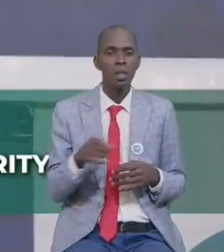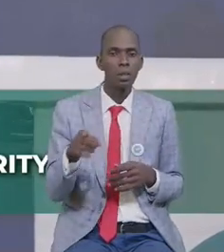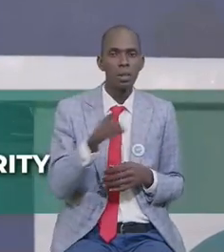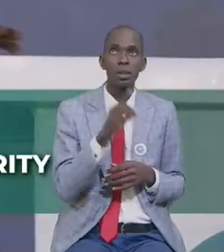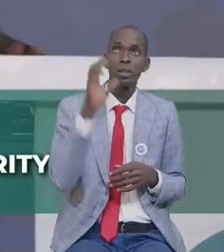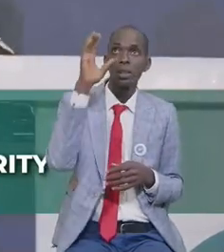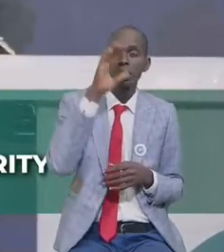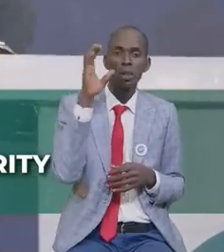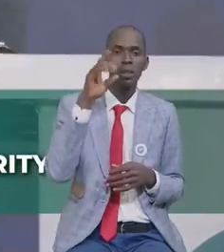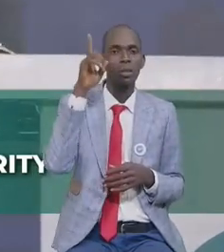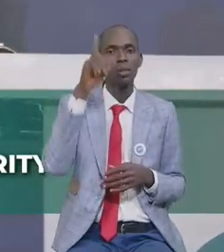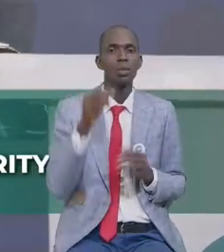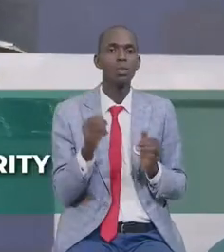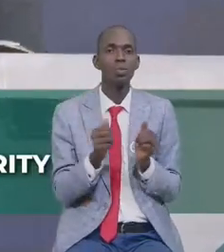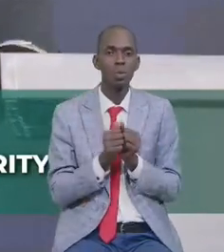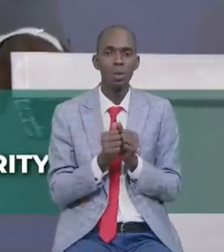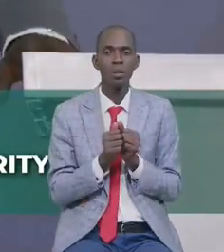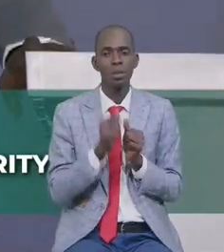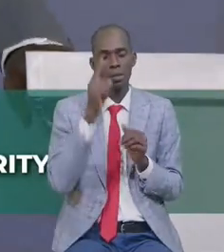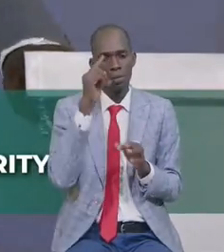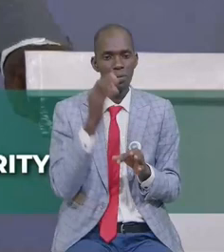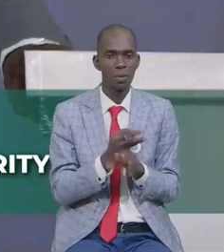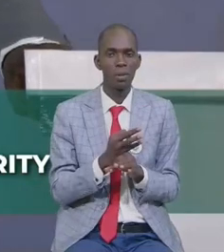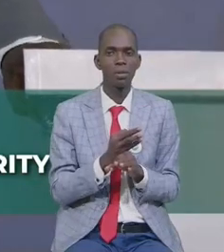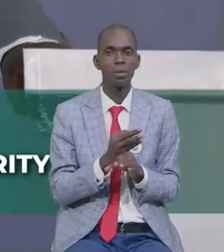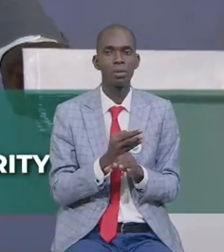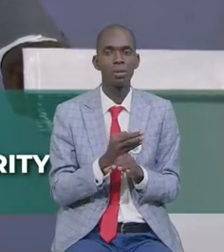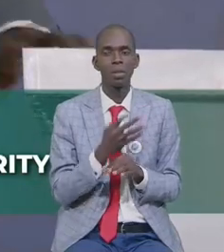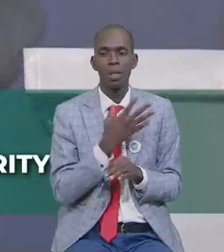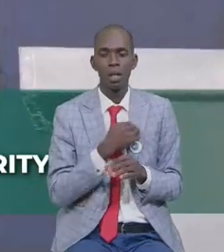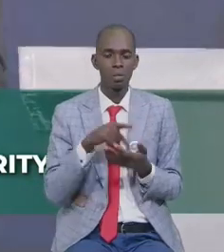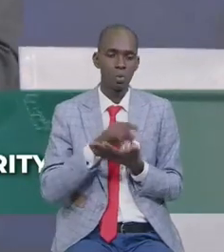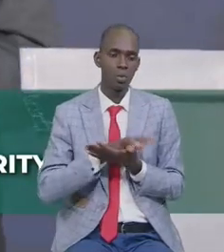Qui le cherchent avec foi et pureté.